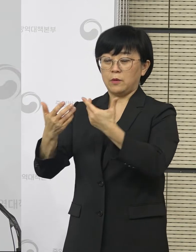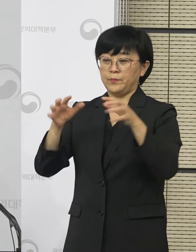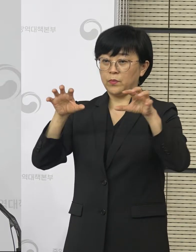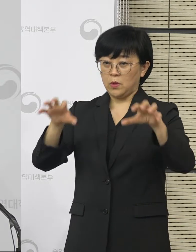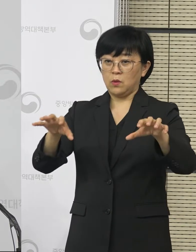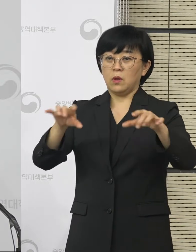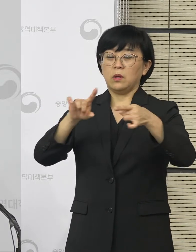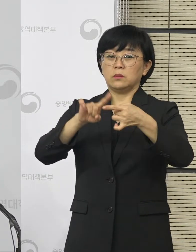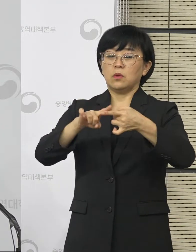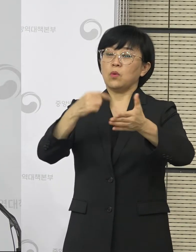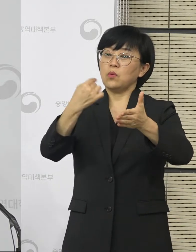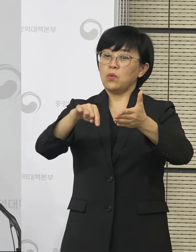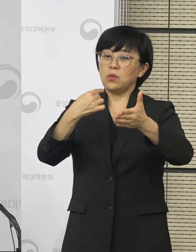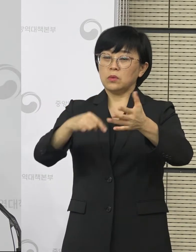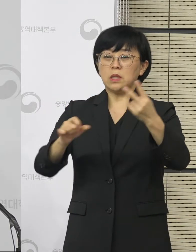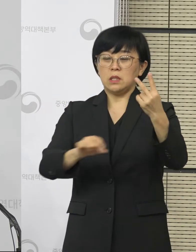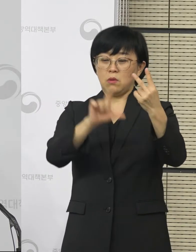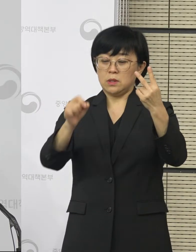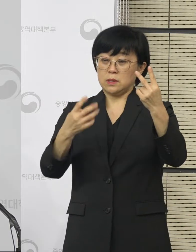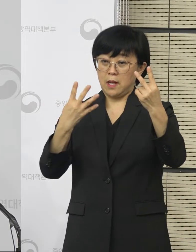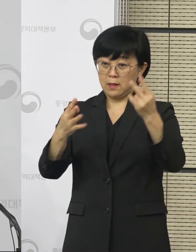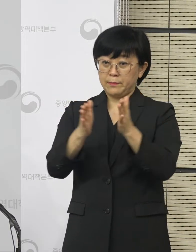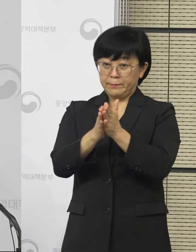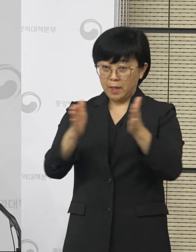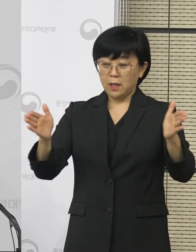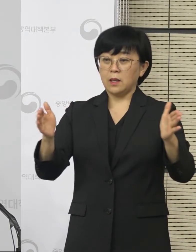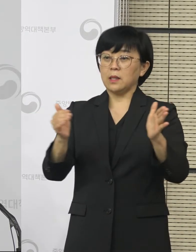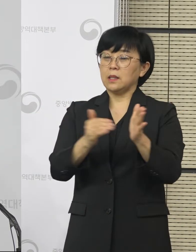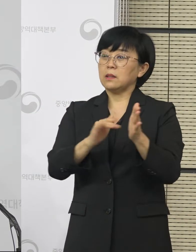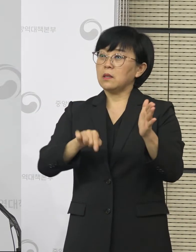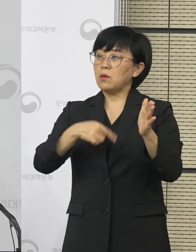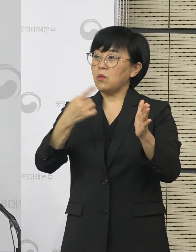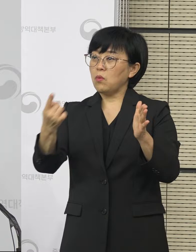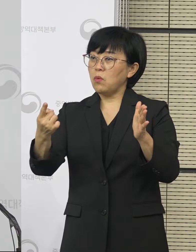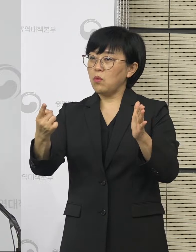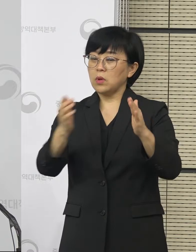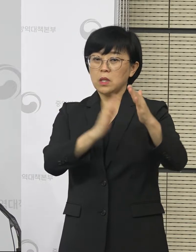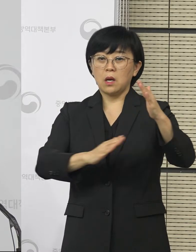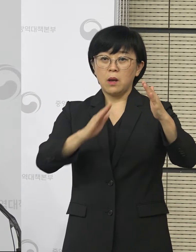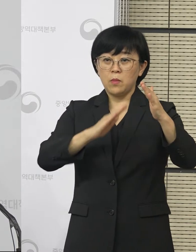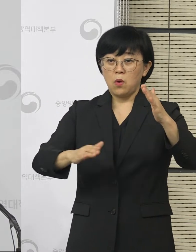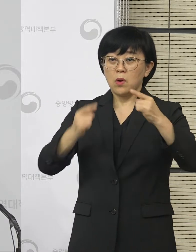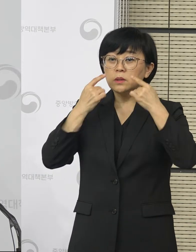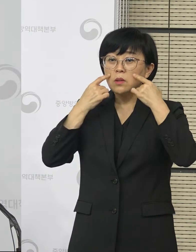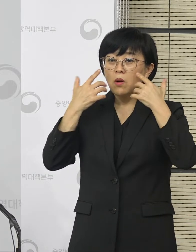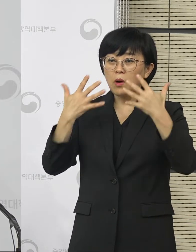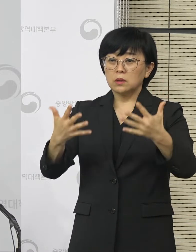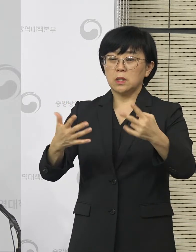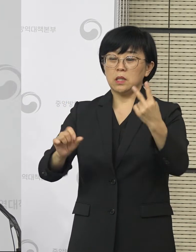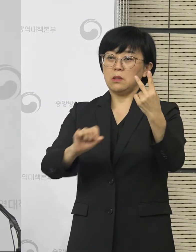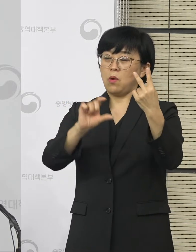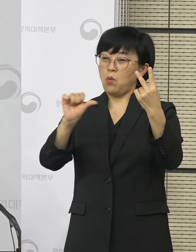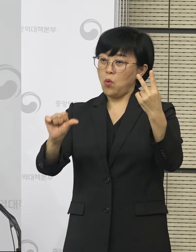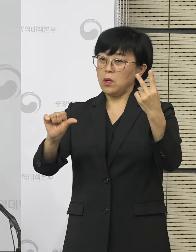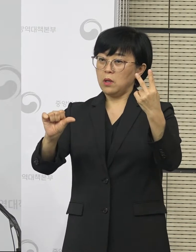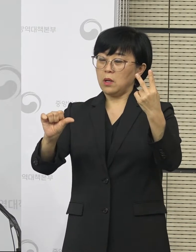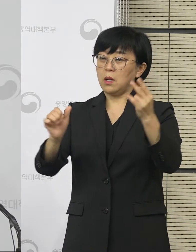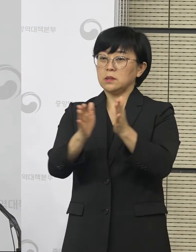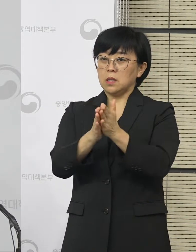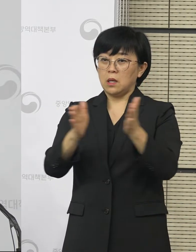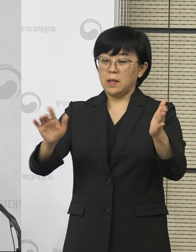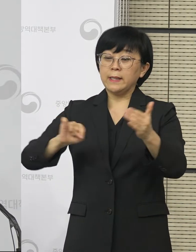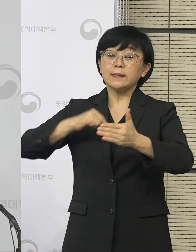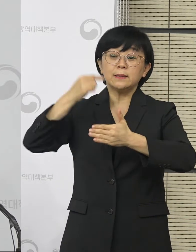대한임상검사정도관리협회가 주관하여 검사 관련된 교육을 2월 4일 날 시행하였고 기관별 정확도 평가를 2월 5일 날